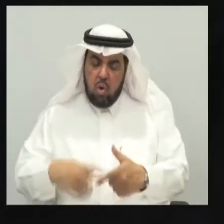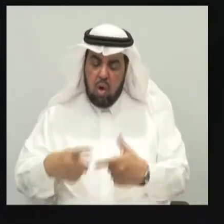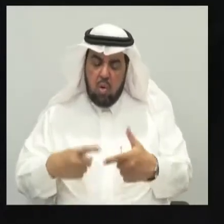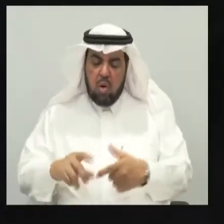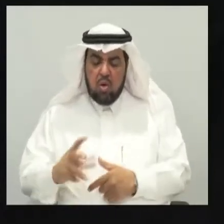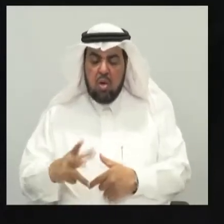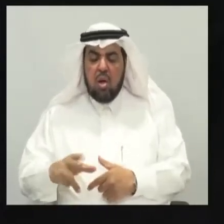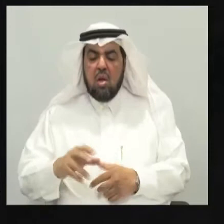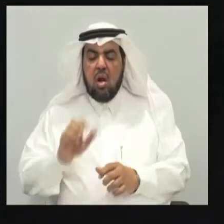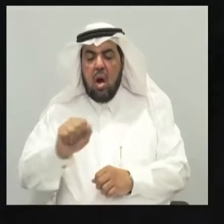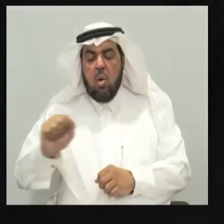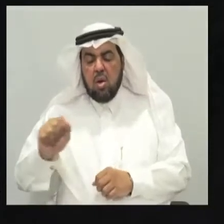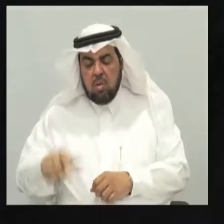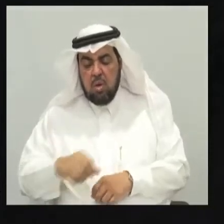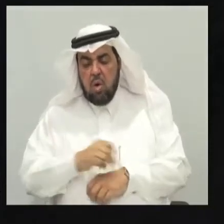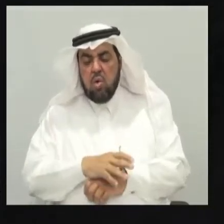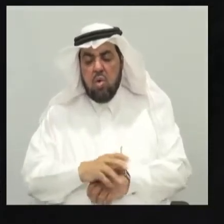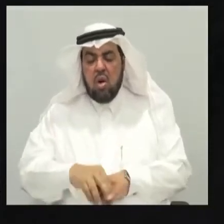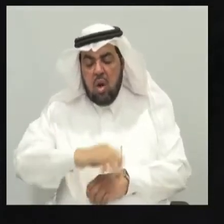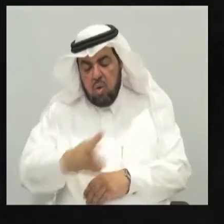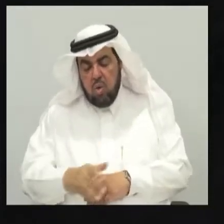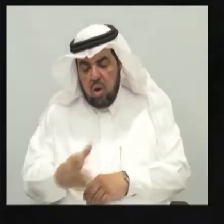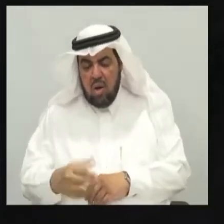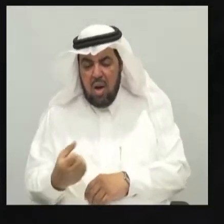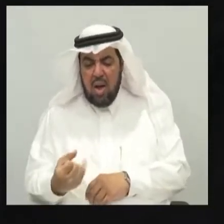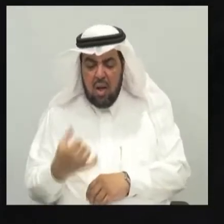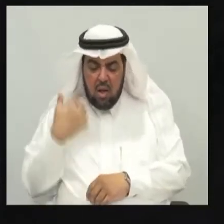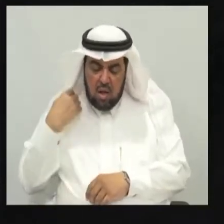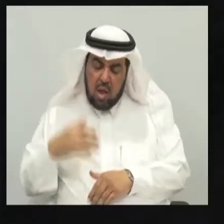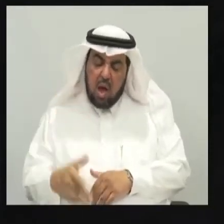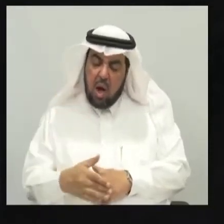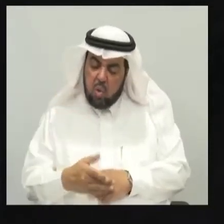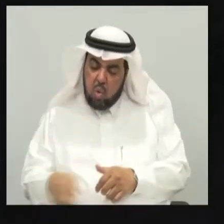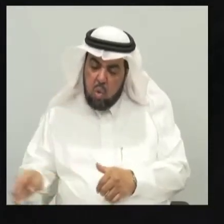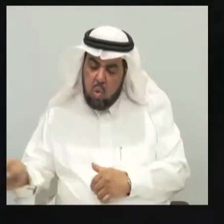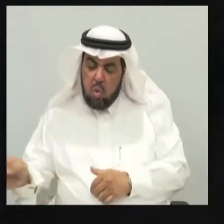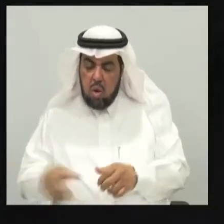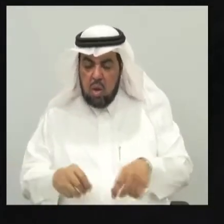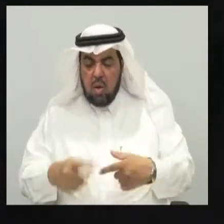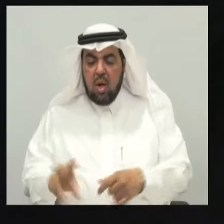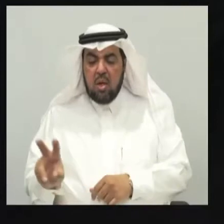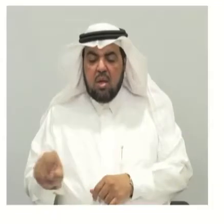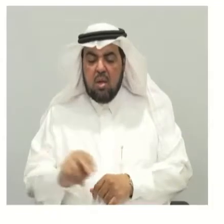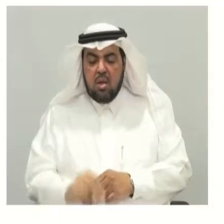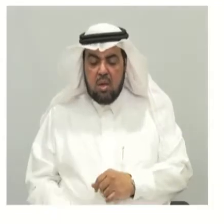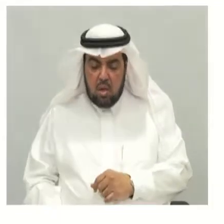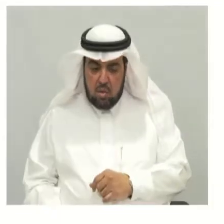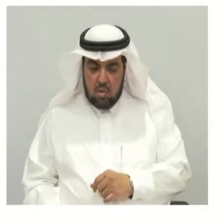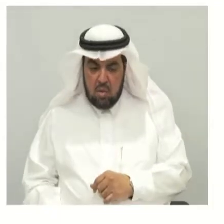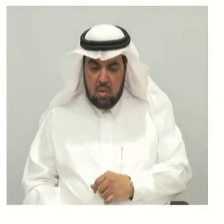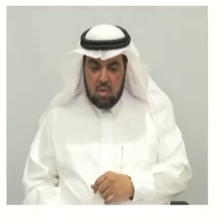تتغير الخواص من عنصر إلى عنصر آخر حسب على طول الدورة، لكن تتشابه في ماذا؟ في